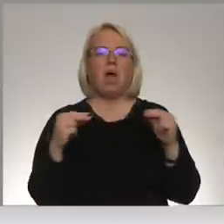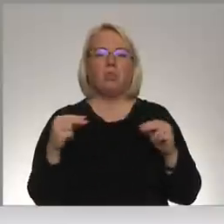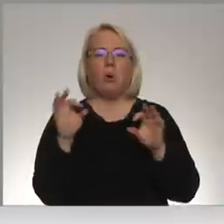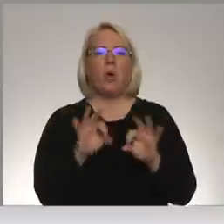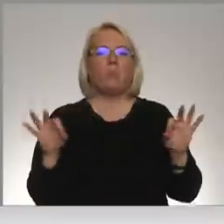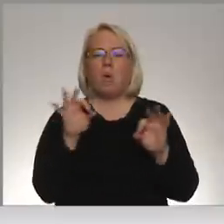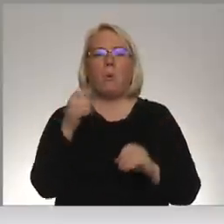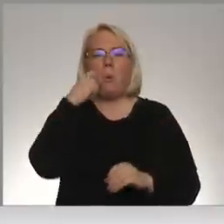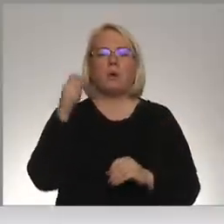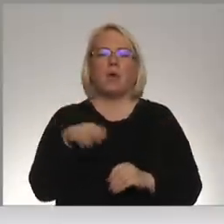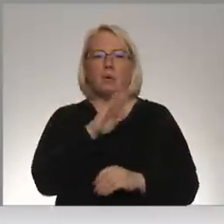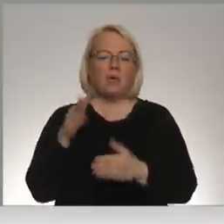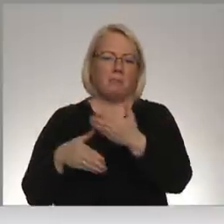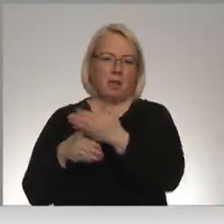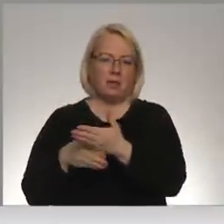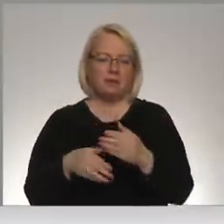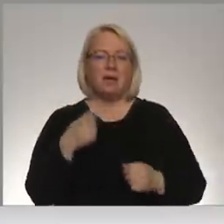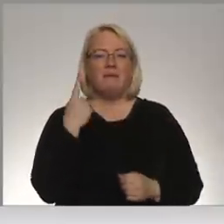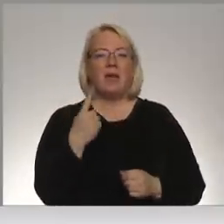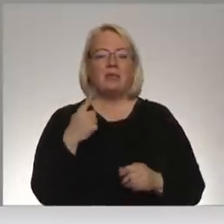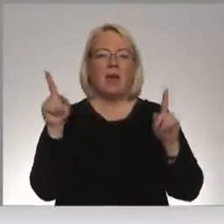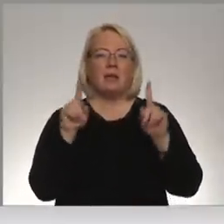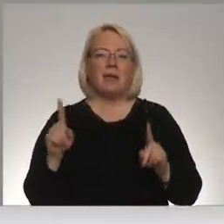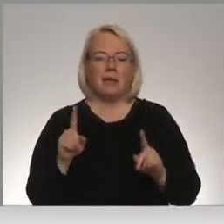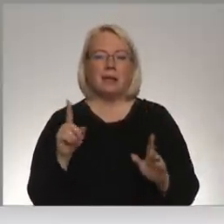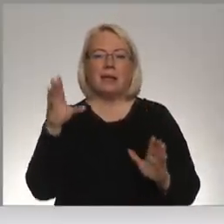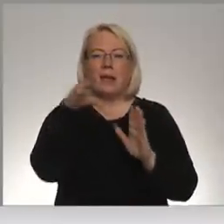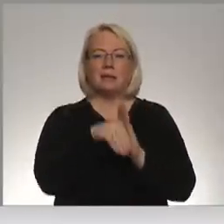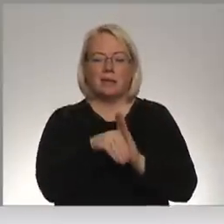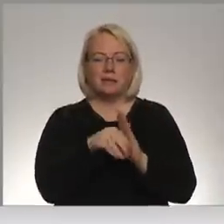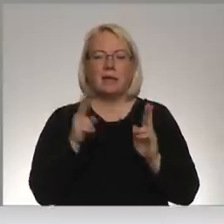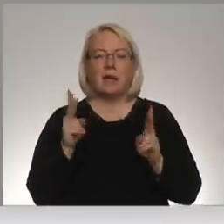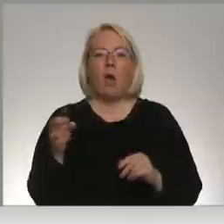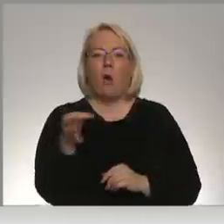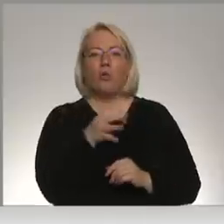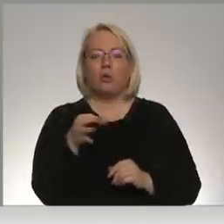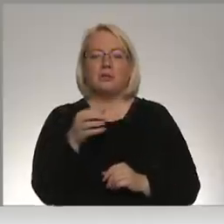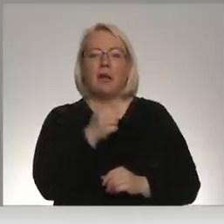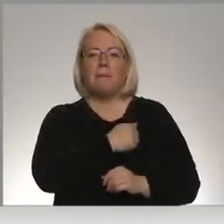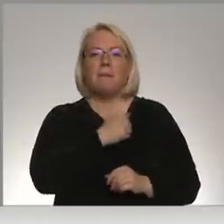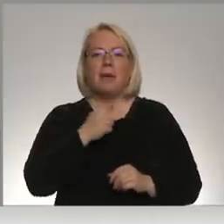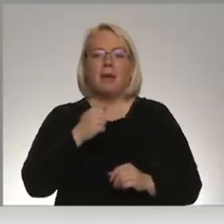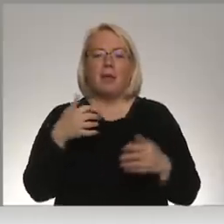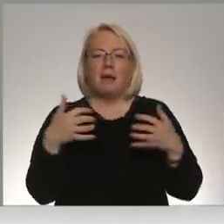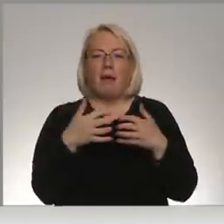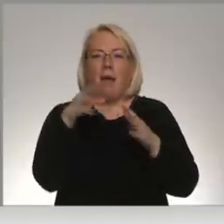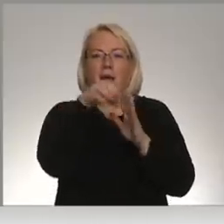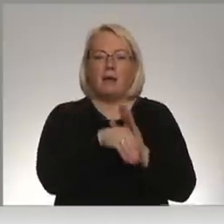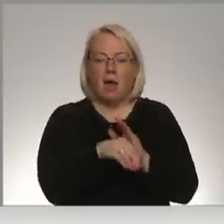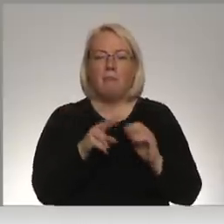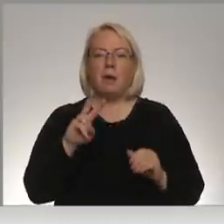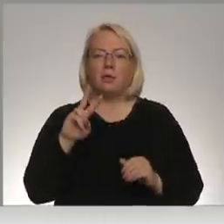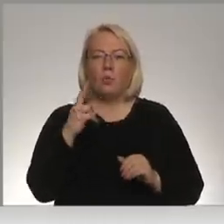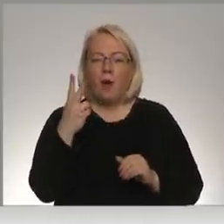Ukraiņiem nepalīdz. Skaidrs, ka viena lieta ir NATO iesaistīties kā organizācija militārā konfrontācijā, bet otrs ir, ja tiešām tas